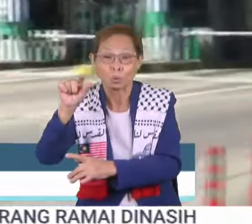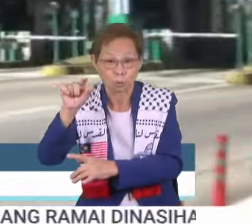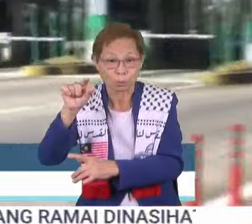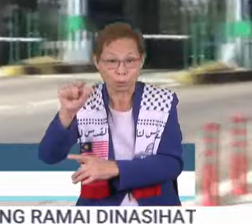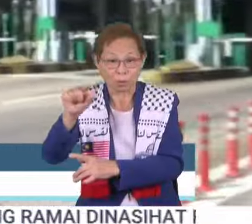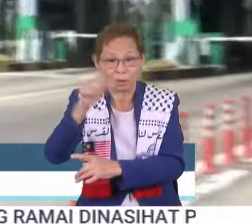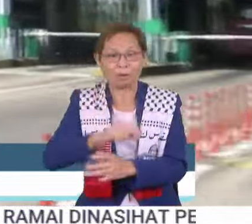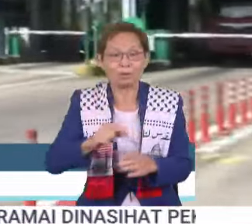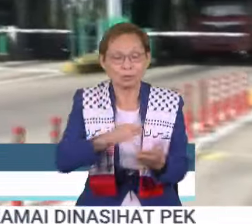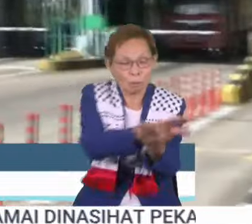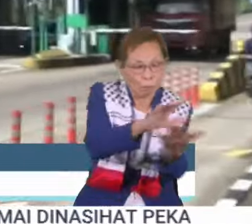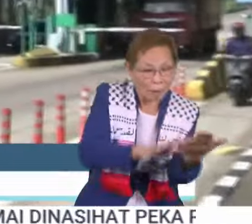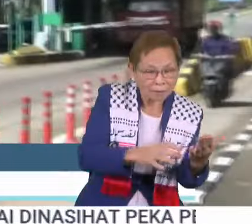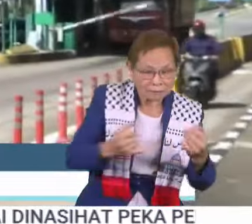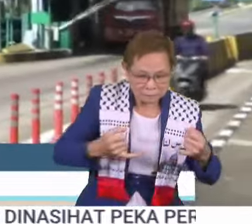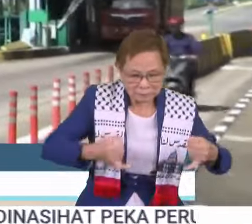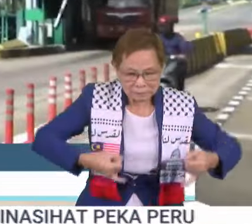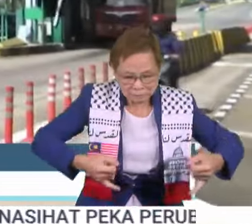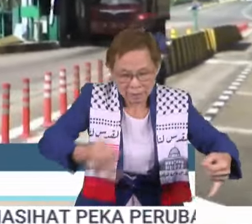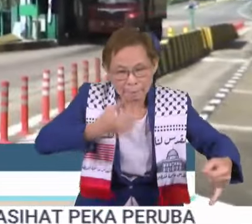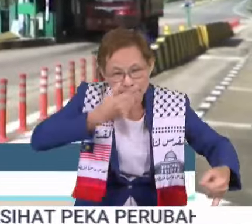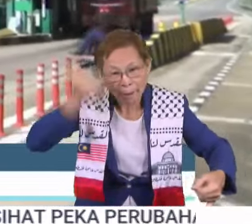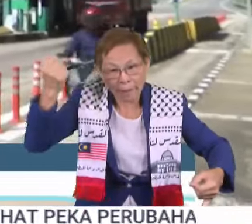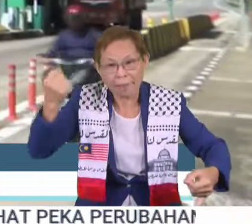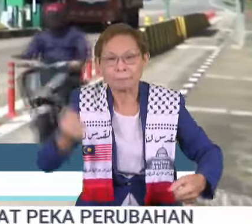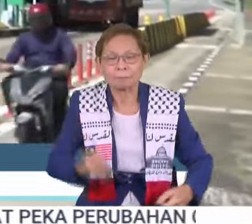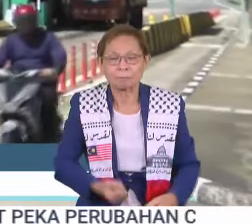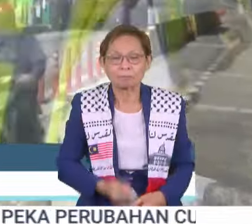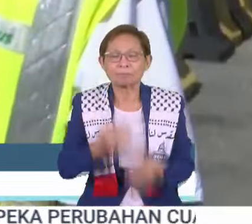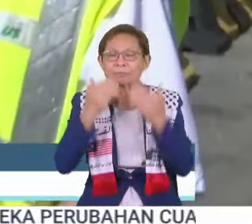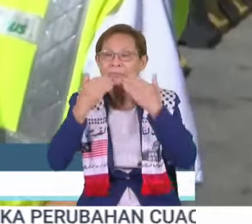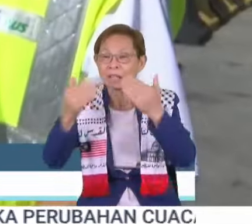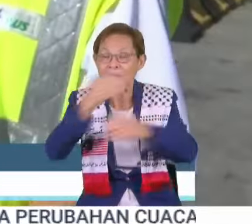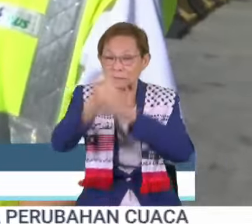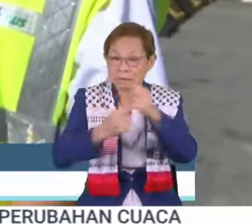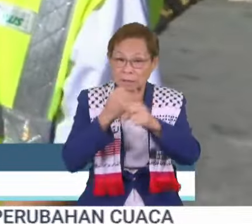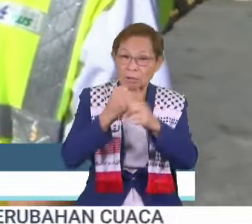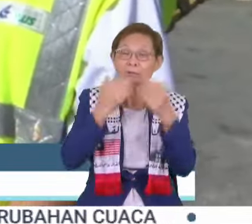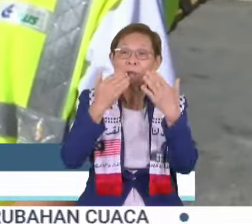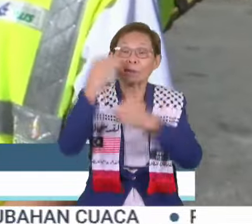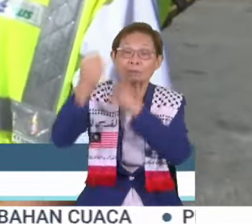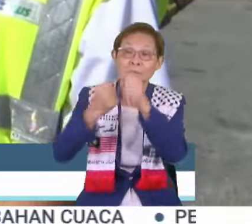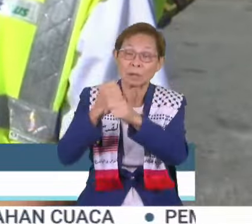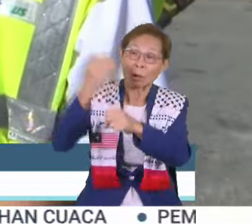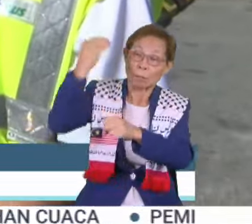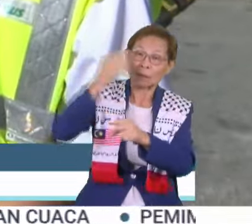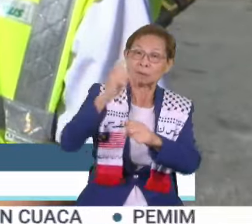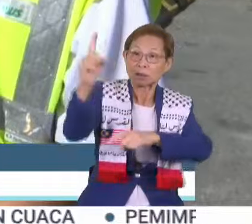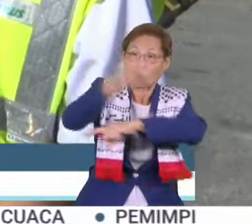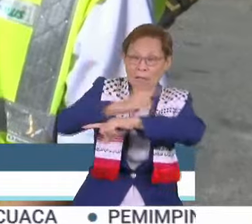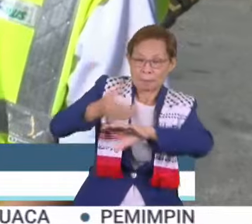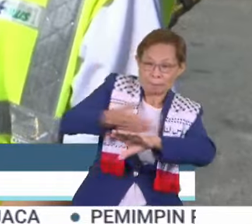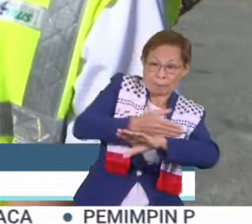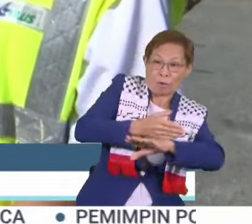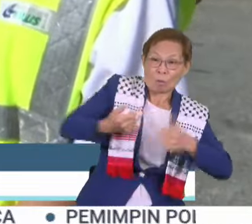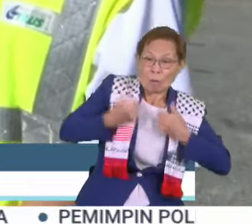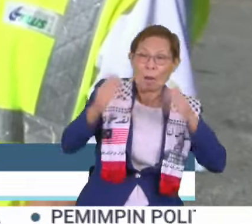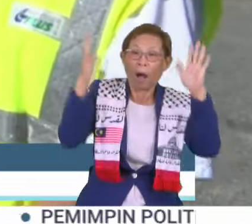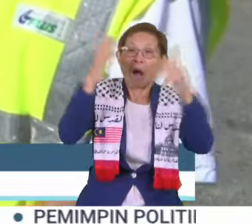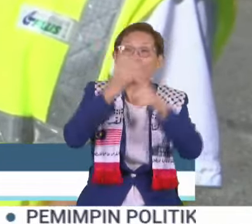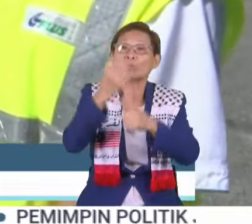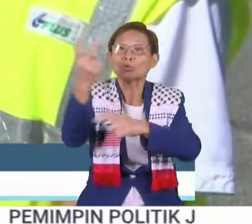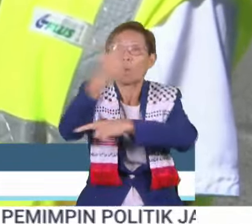maklumat trafik terkini di lebuh raya. Jadi Cik Mahazir, kalau kita tengok pada tahun lepas, biasanya kalau sehari menjelang raya ataupun 2 hari menjelang